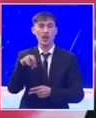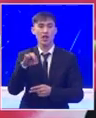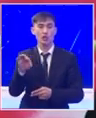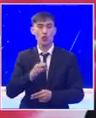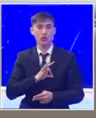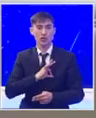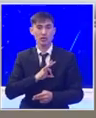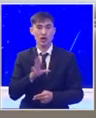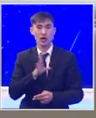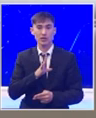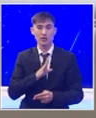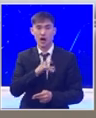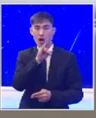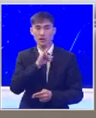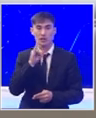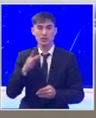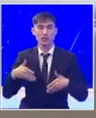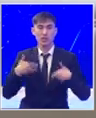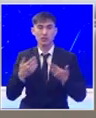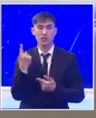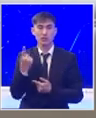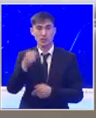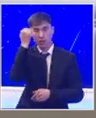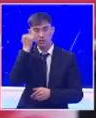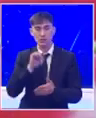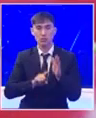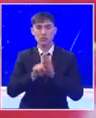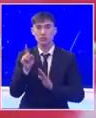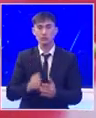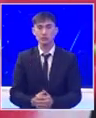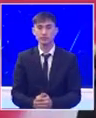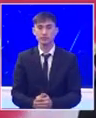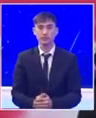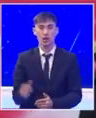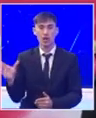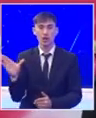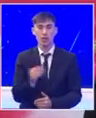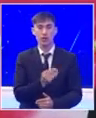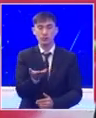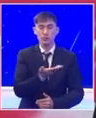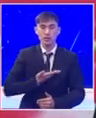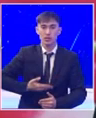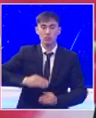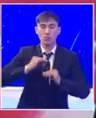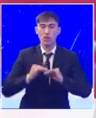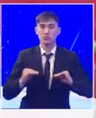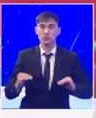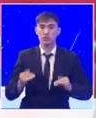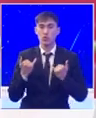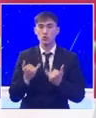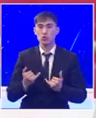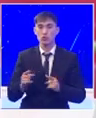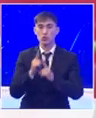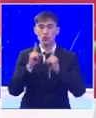кеудесіне жарқырай таққан абыз ана сәлемін алдымен алғыстан бастады. Бәрің менің баламсыңдар. Бүгінгі